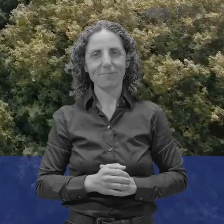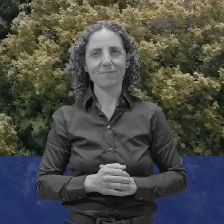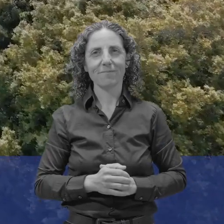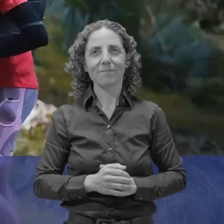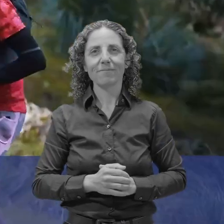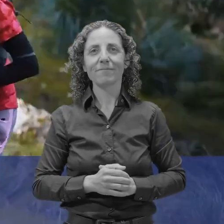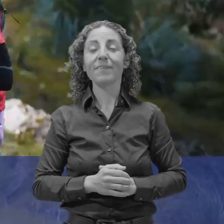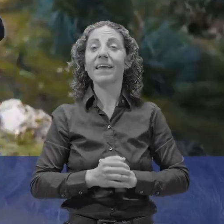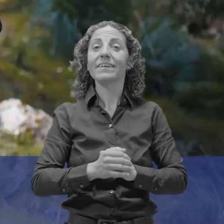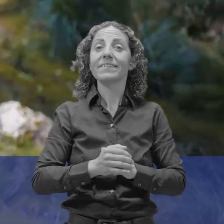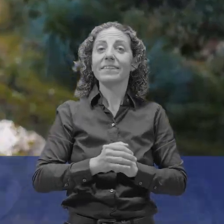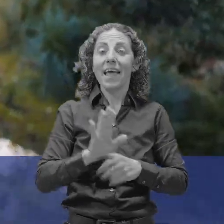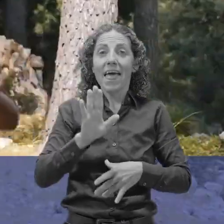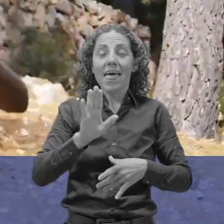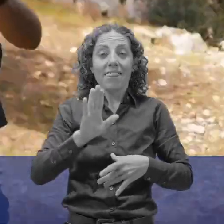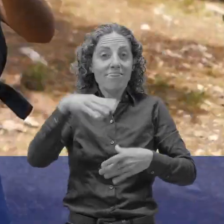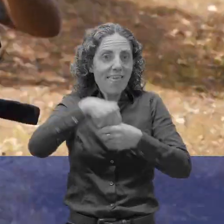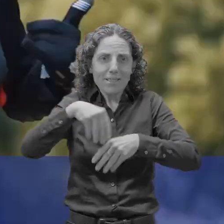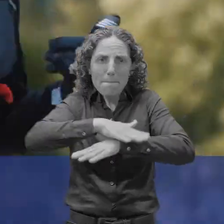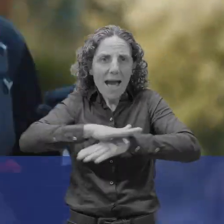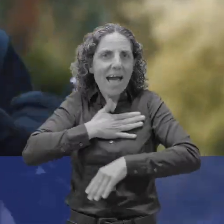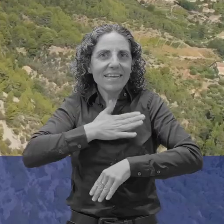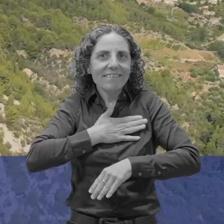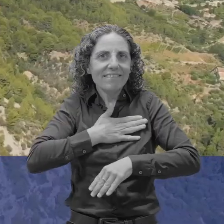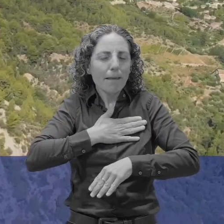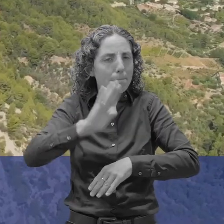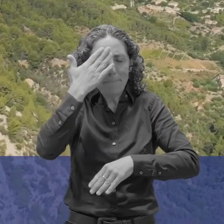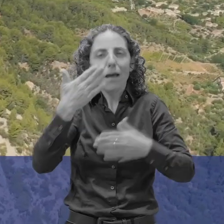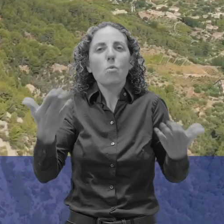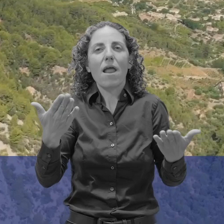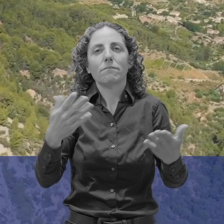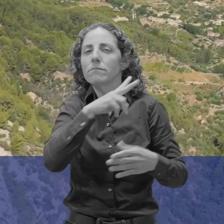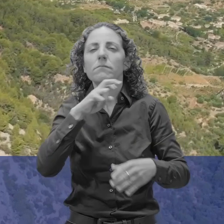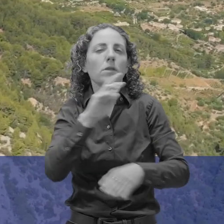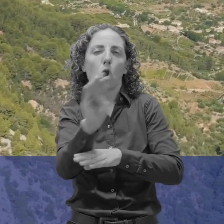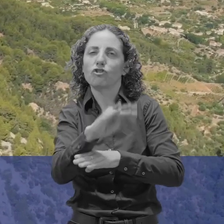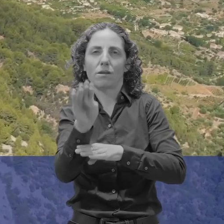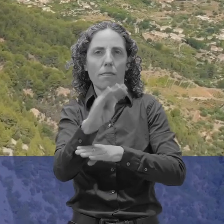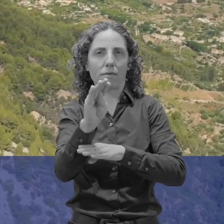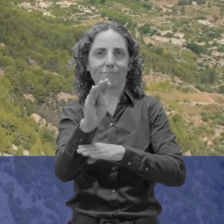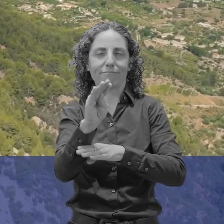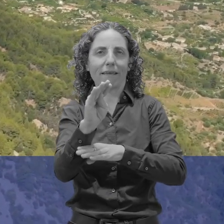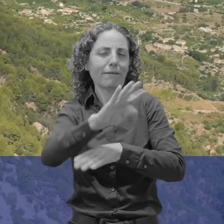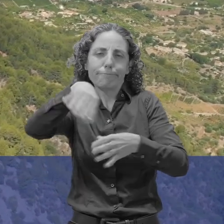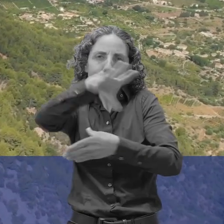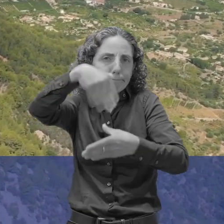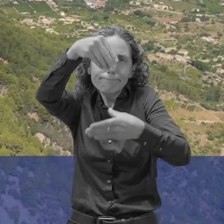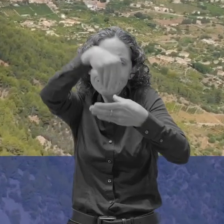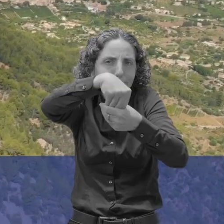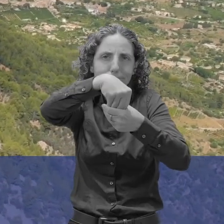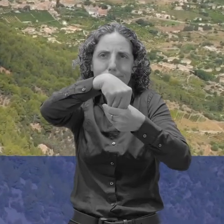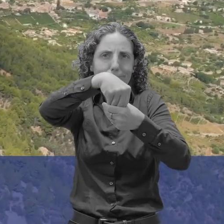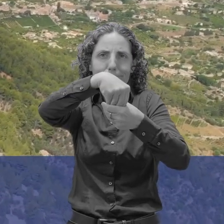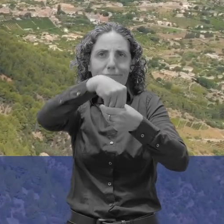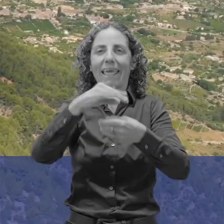nostre ADN sempre ha estat la conservació, que és un paquet, eh? És un paquet. El que és